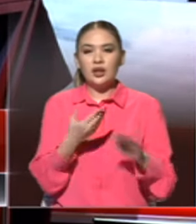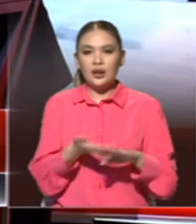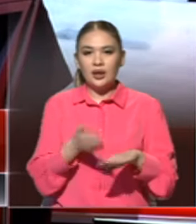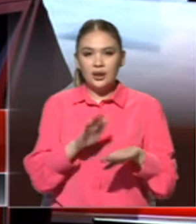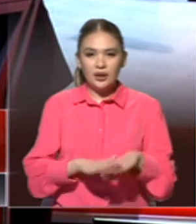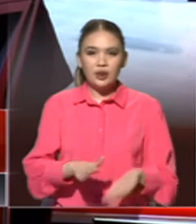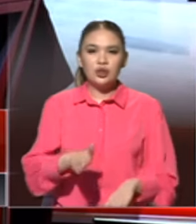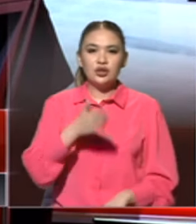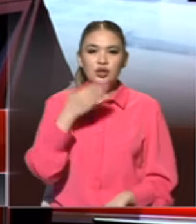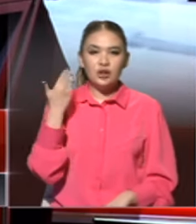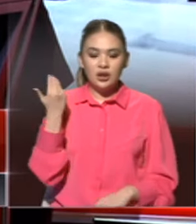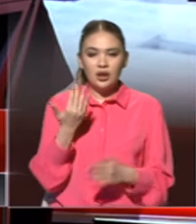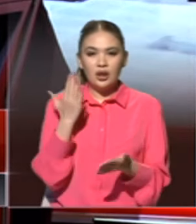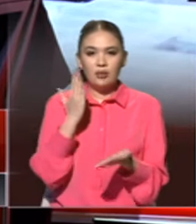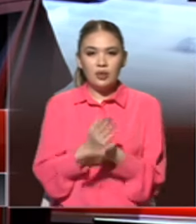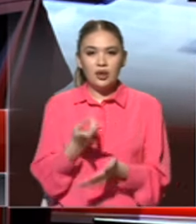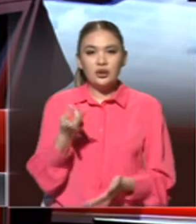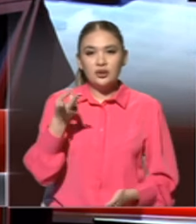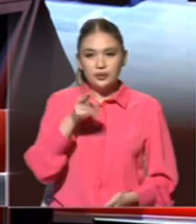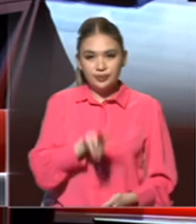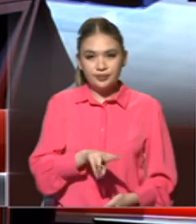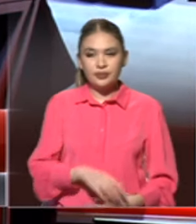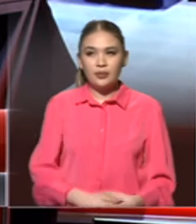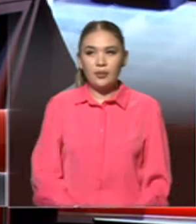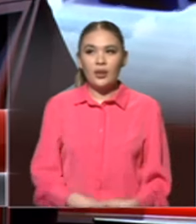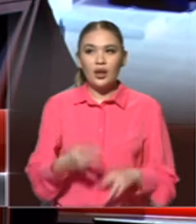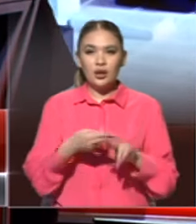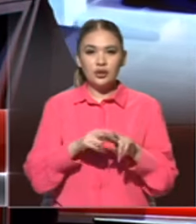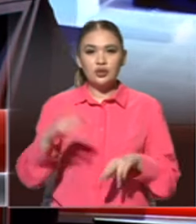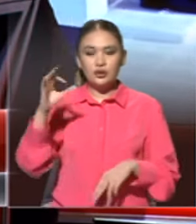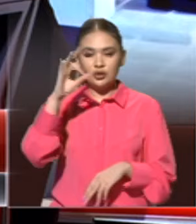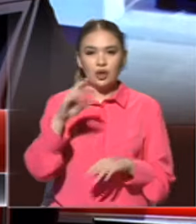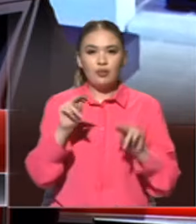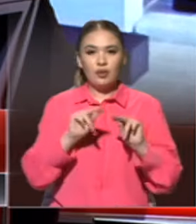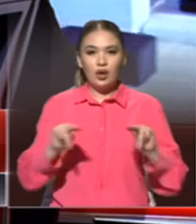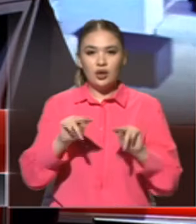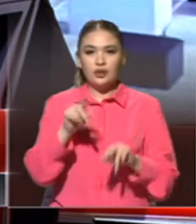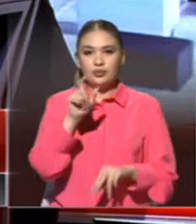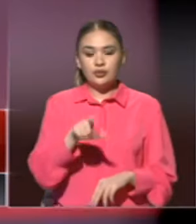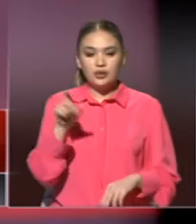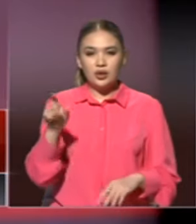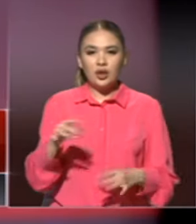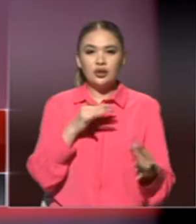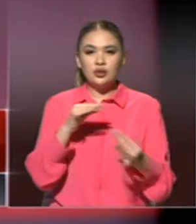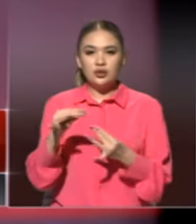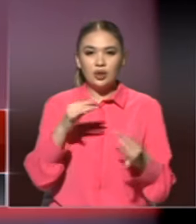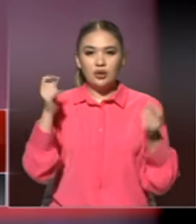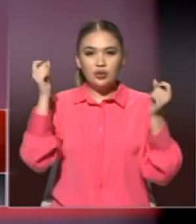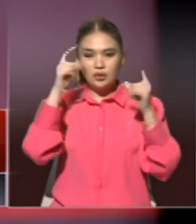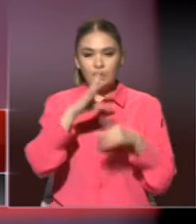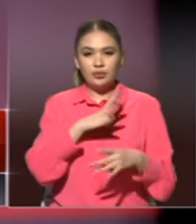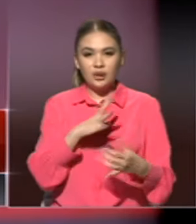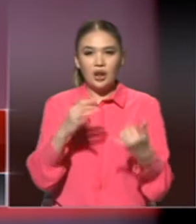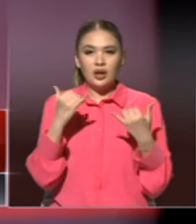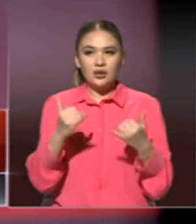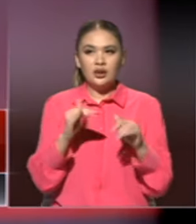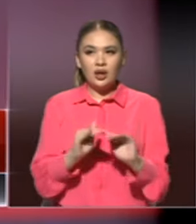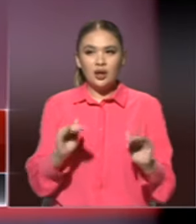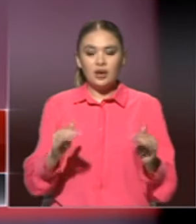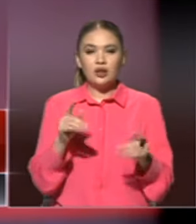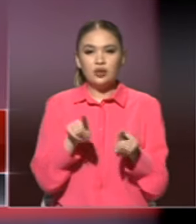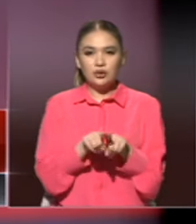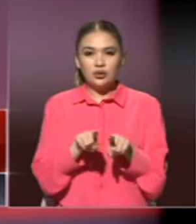жеңіл деген жаңа пікір бар деп айтып жатсыз ғой. Бұл жөнінде негізінде мен мұғалімдермен де сұхбаттасқан болатынмын. Қазіргі таңда біздің де оқушыларымыз тапсырып